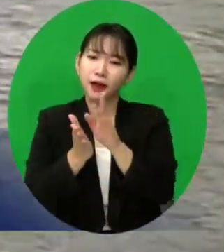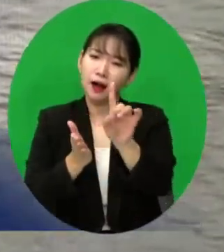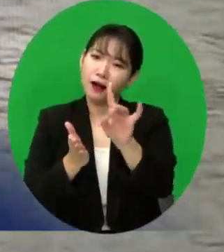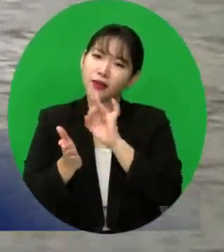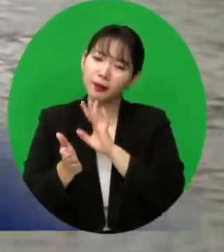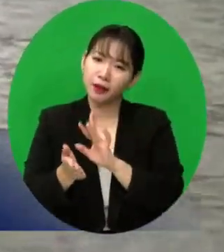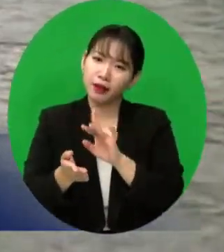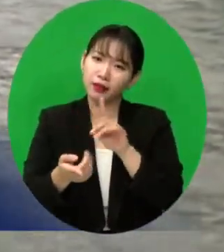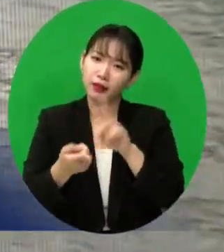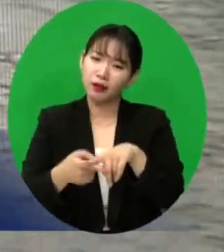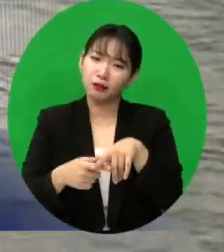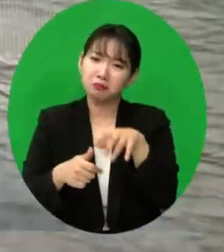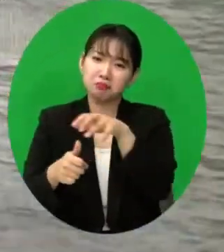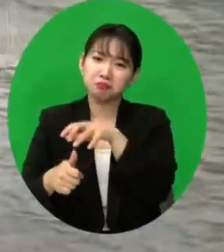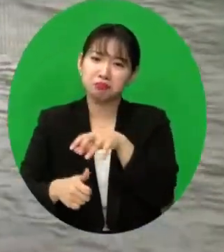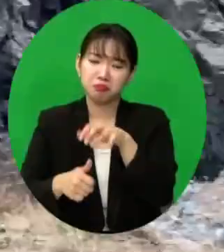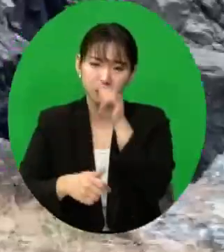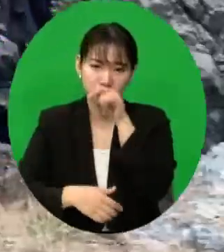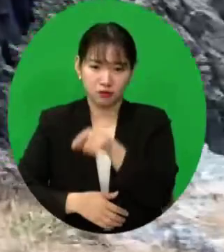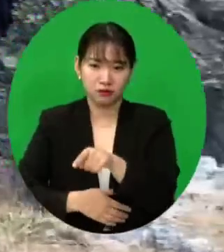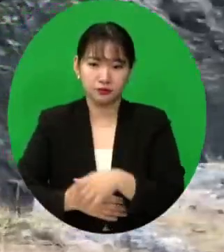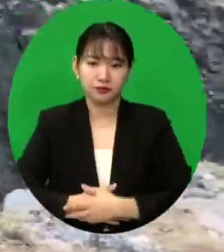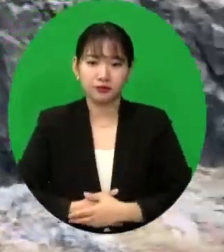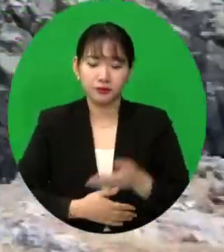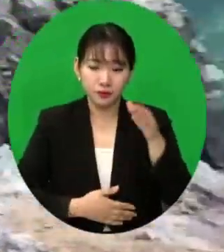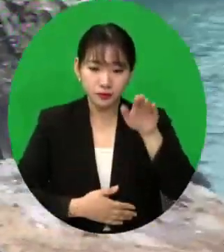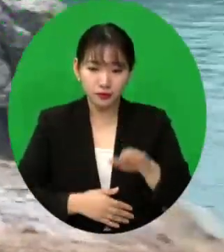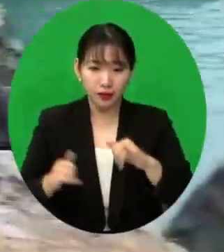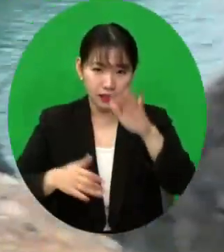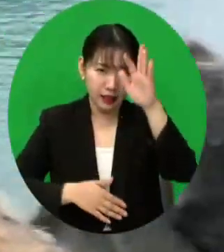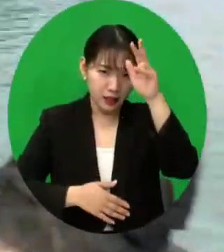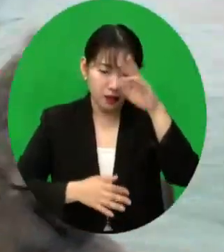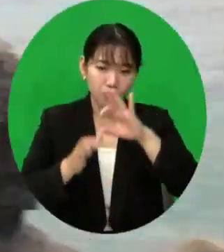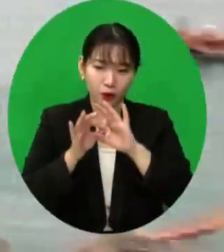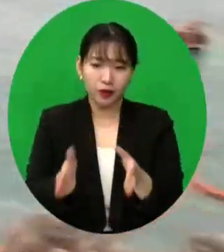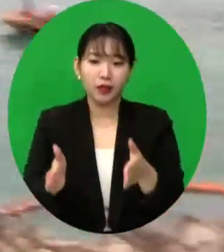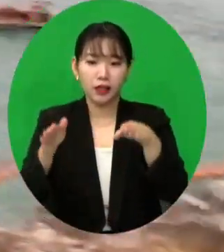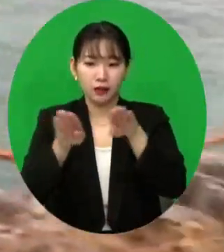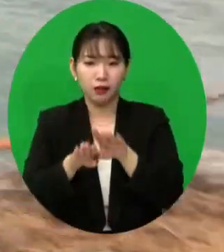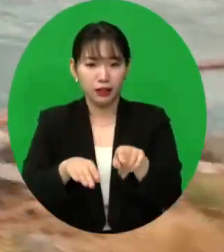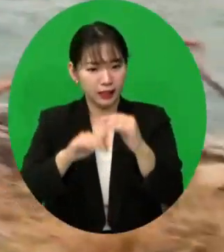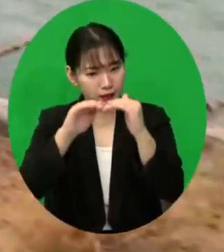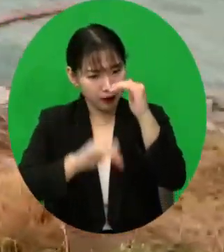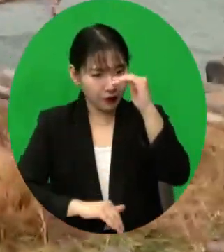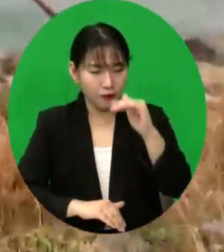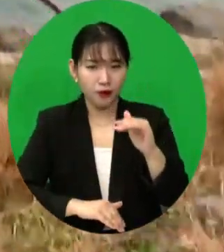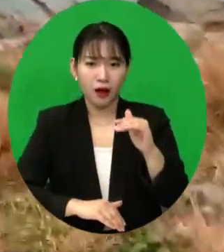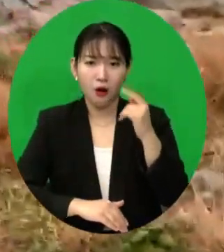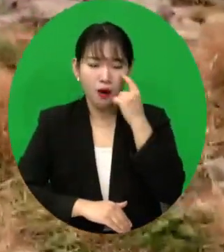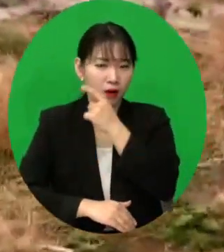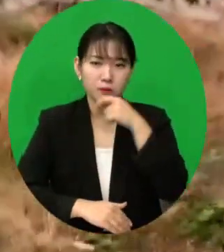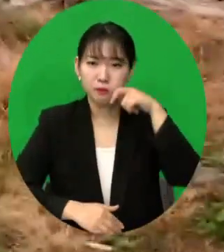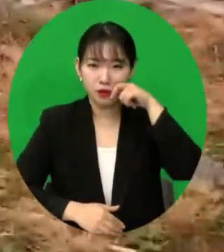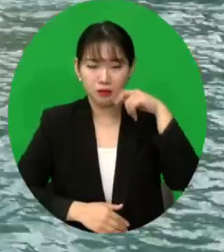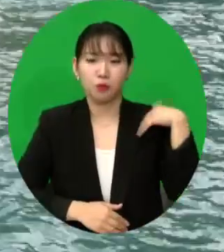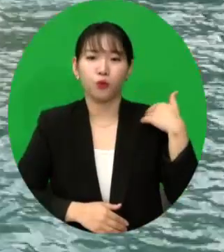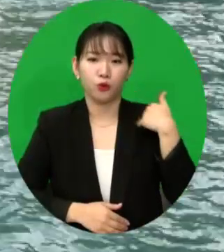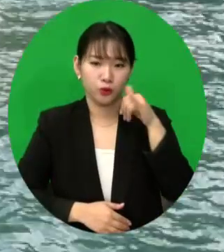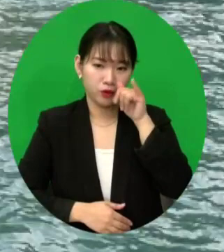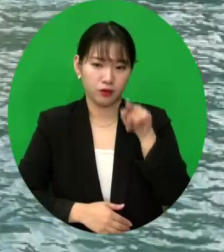나간데 그 배만 안 나가더라고요. 하지만 해경 등 관계 기관들은 이 같은 정황을 파악하지 못했습니다.